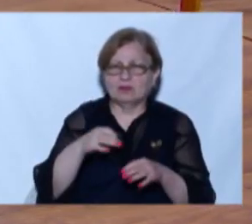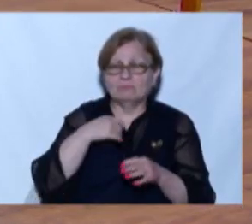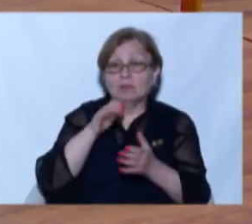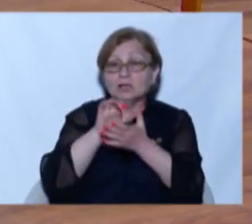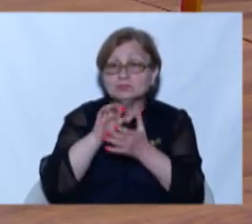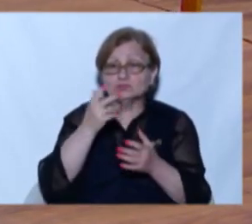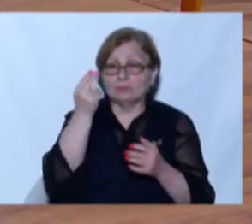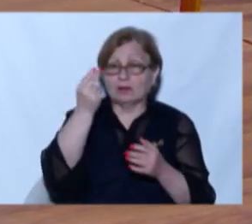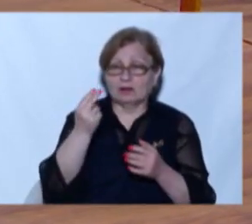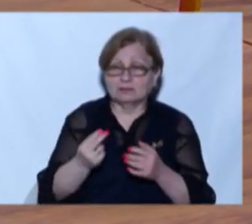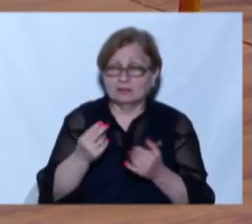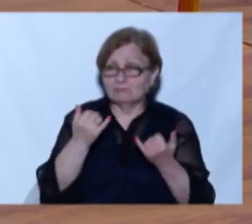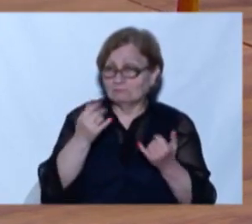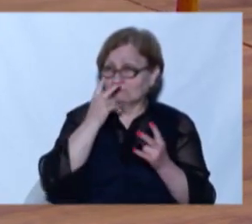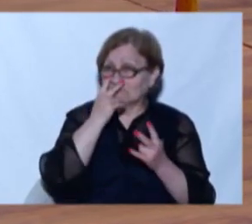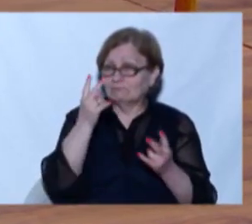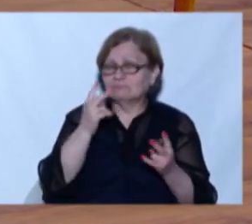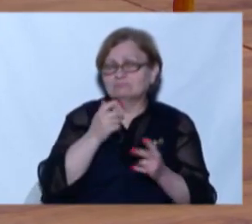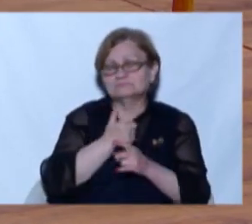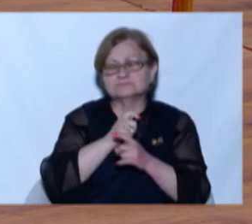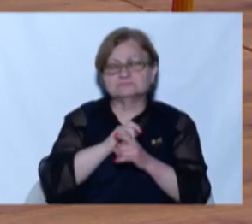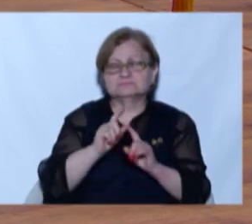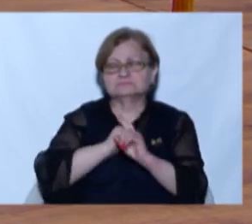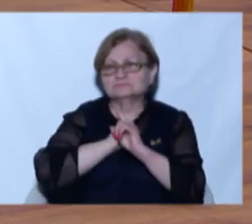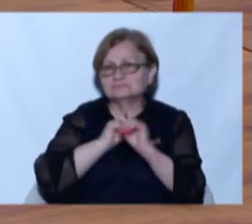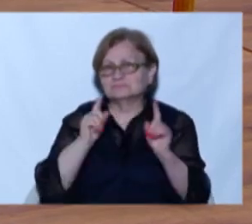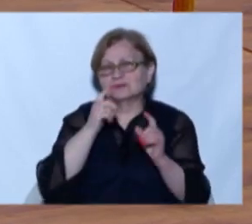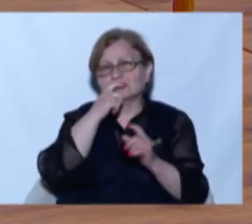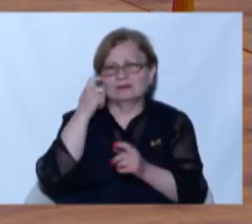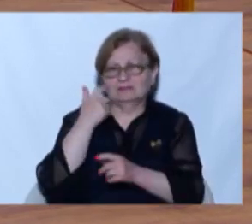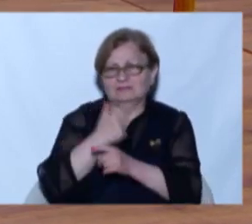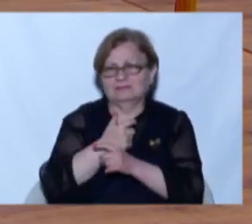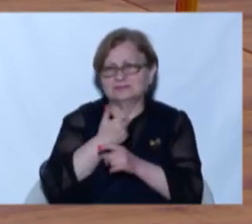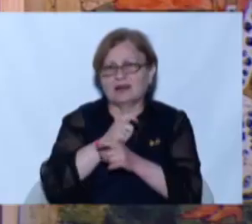მხატვარსაც, დღევანდელი დღის შთაბეჭდილება მაინც ყოველგვარ მოლოდინს გასცდა.